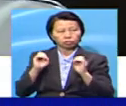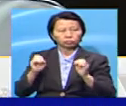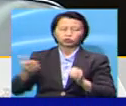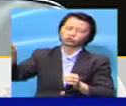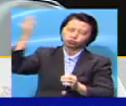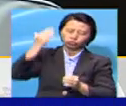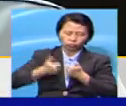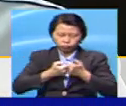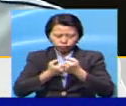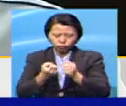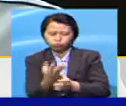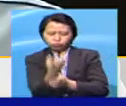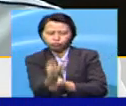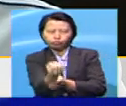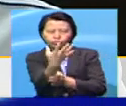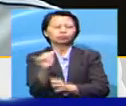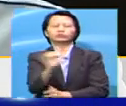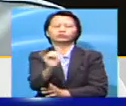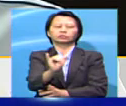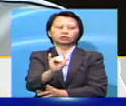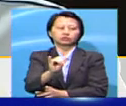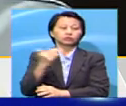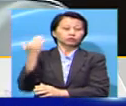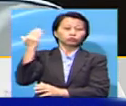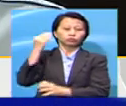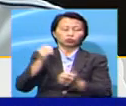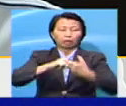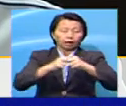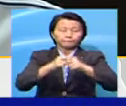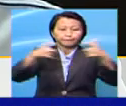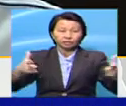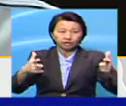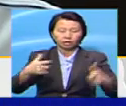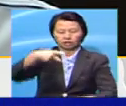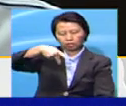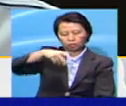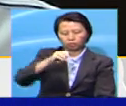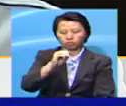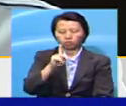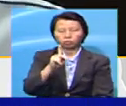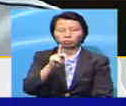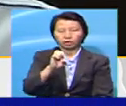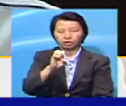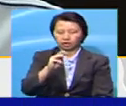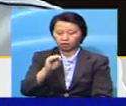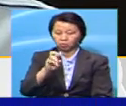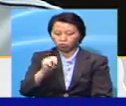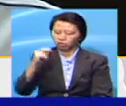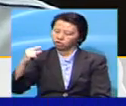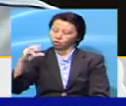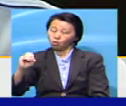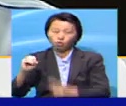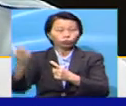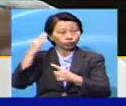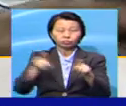Pokemon Go. Remember? There was one time a big issue about this Pokemon Go, kan? So, itu yang saya nyatakan.